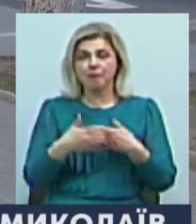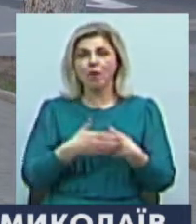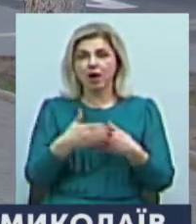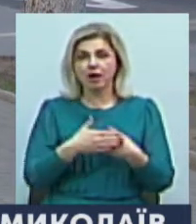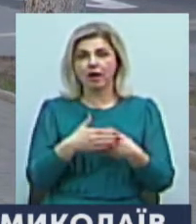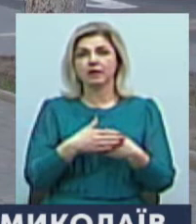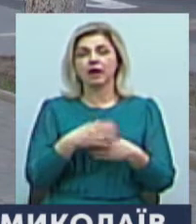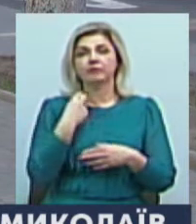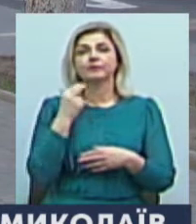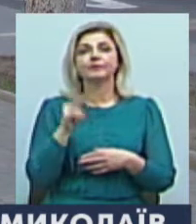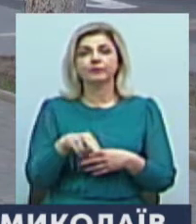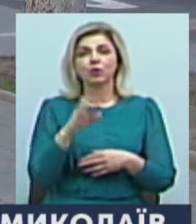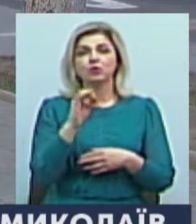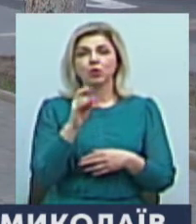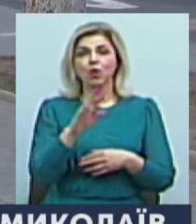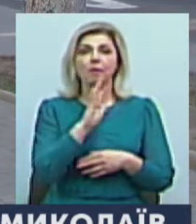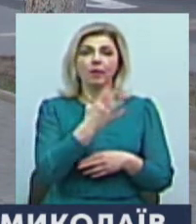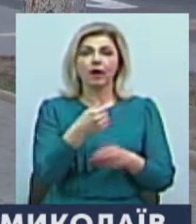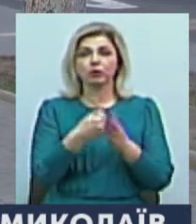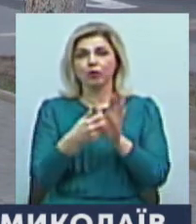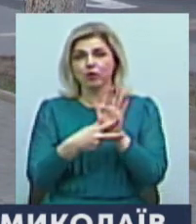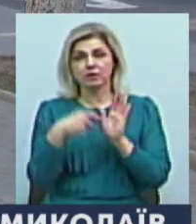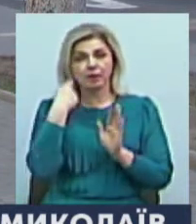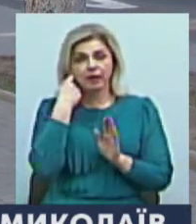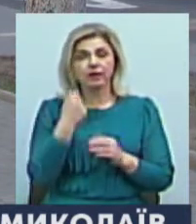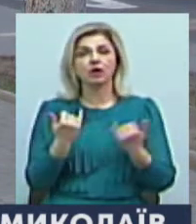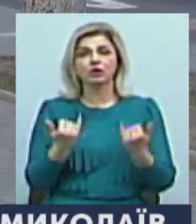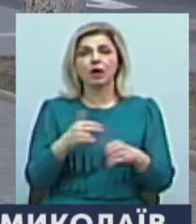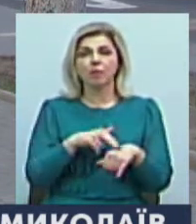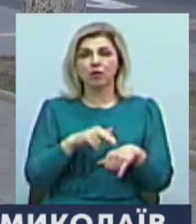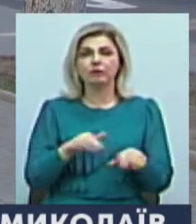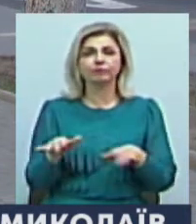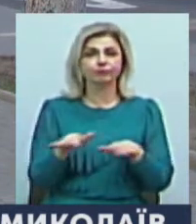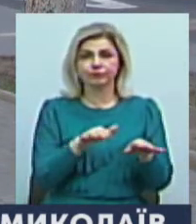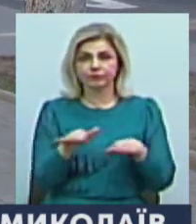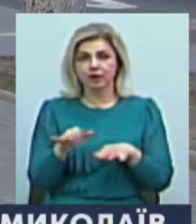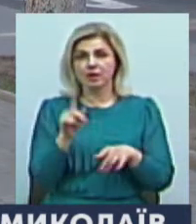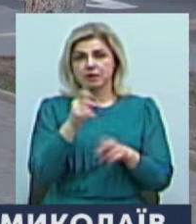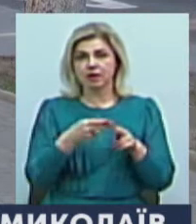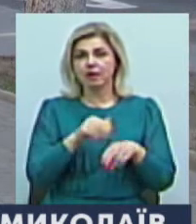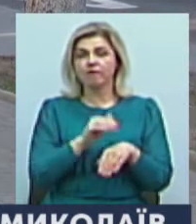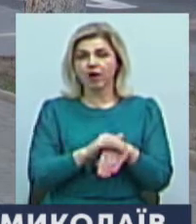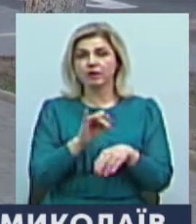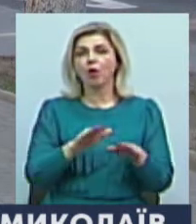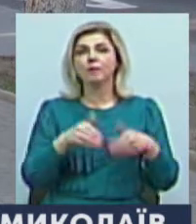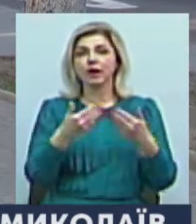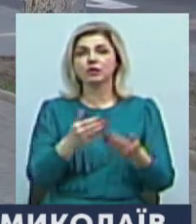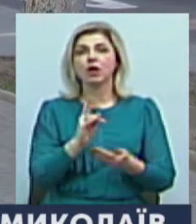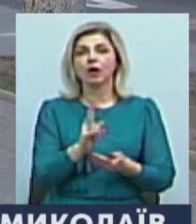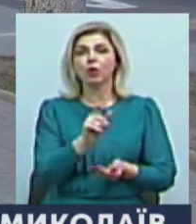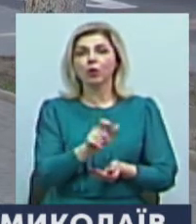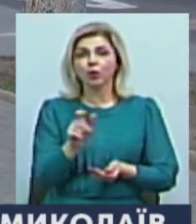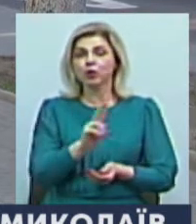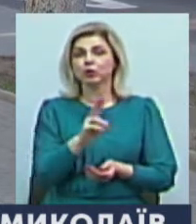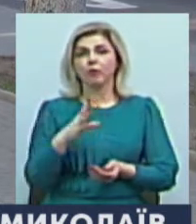у вигляді позбавлення волі на строк від 5 до 8 років. Наразі поліція проводить розслідування за даним фактом та звертається до громадян, які